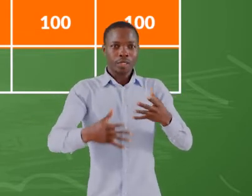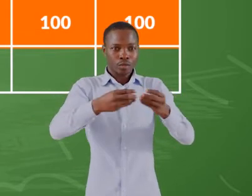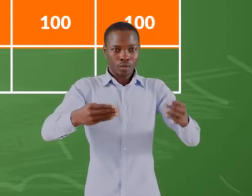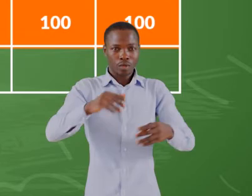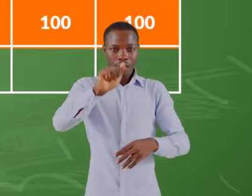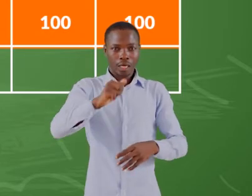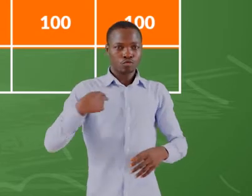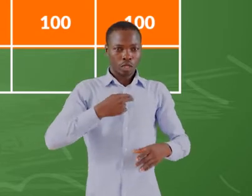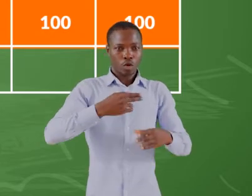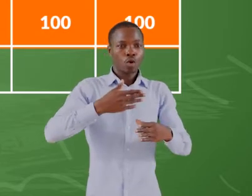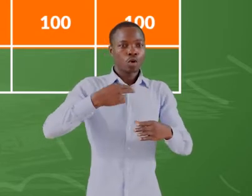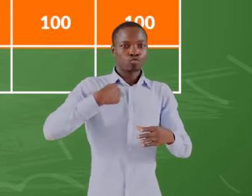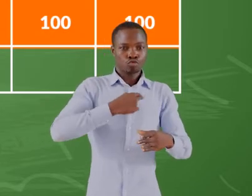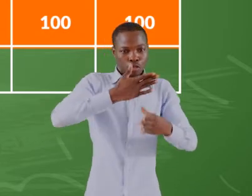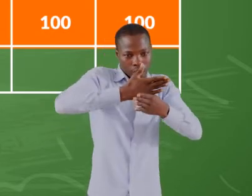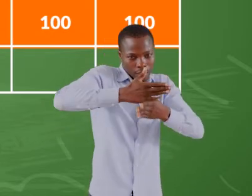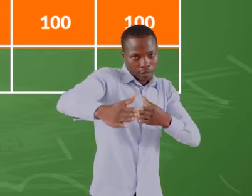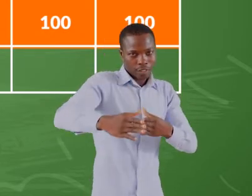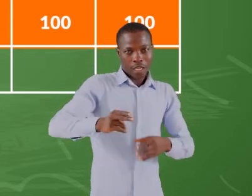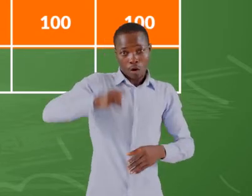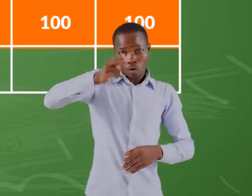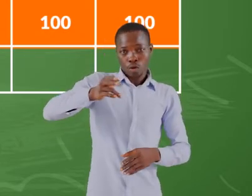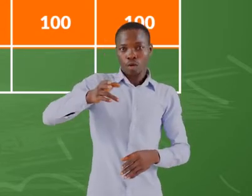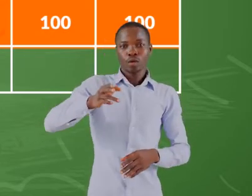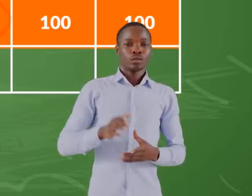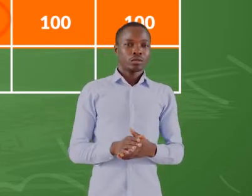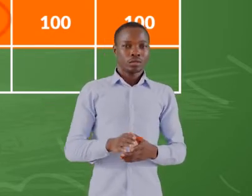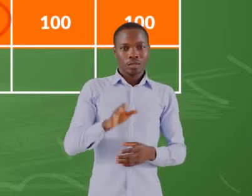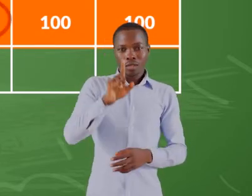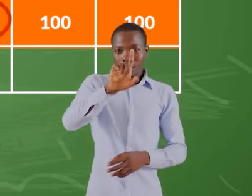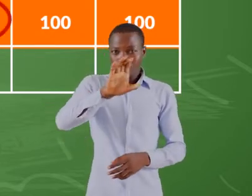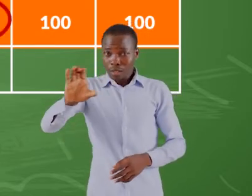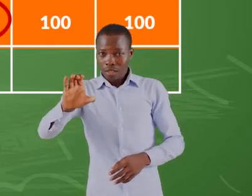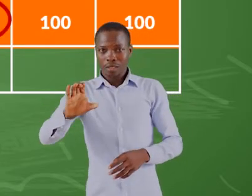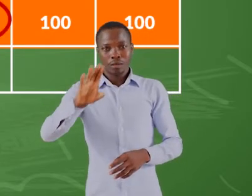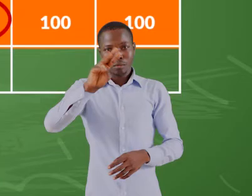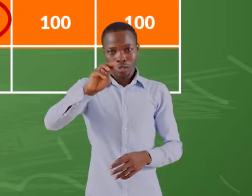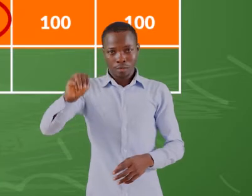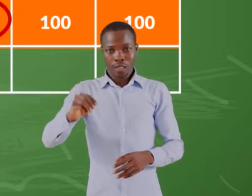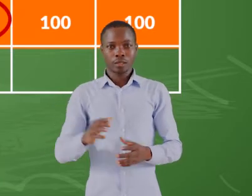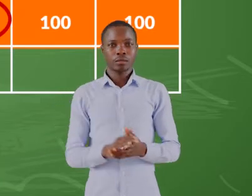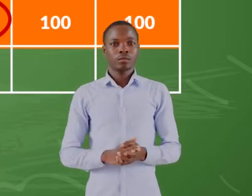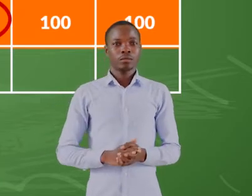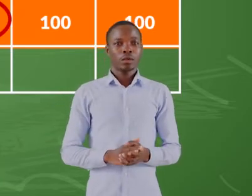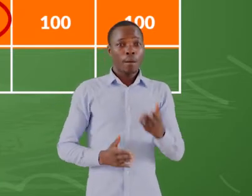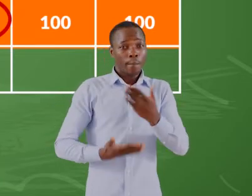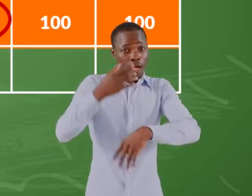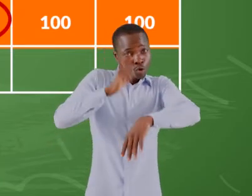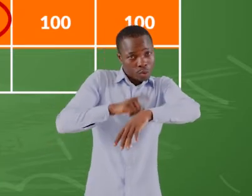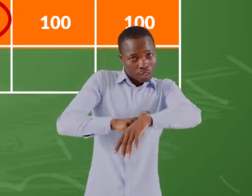allons diviser la hauteur qui est de 100 mm par le